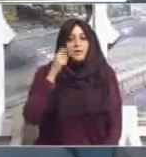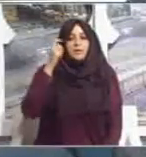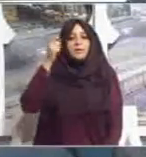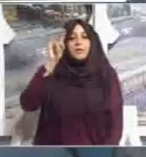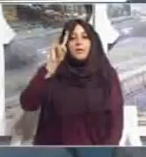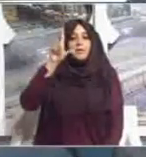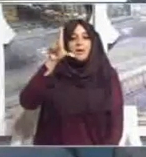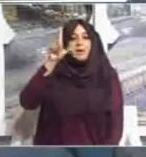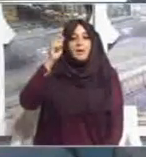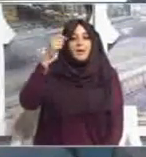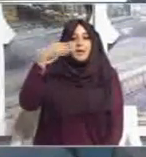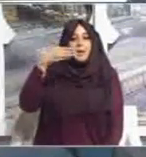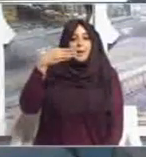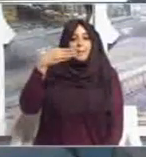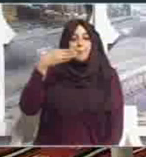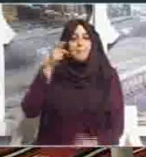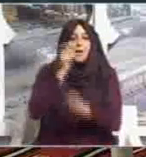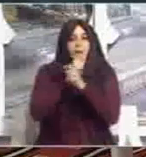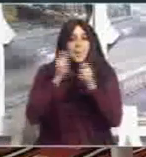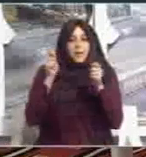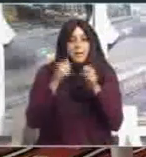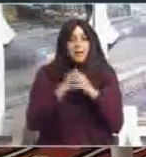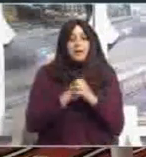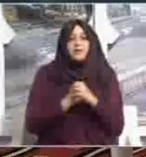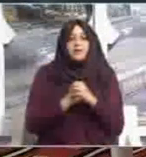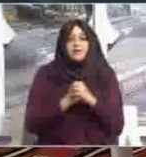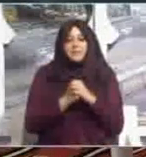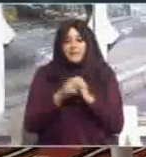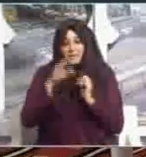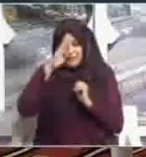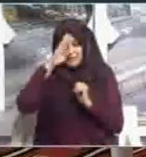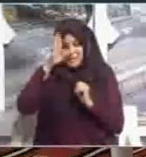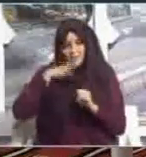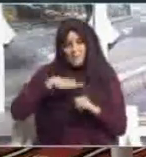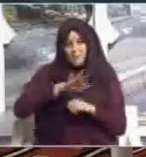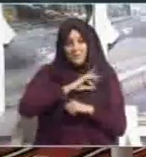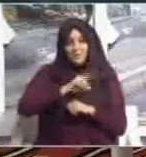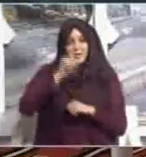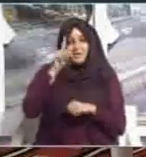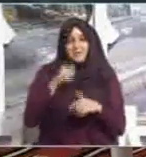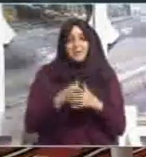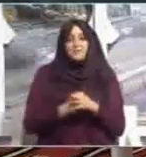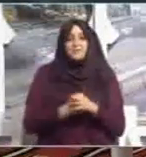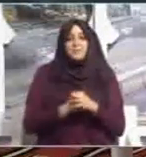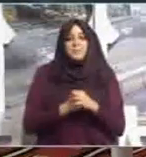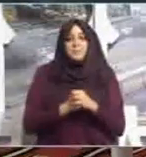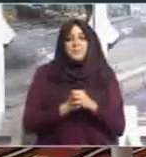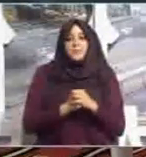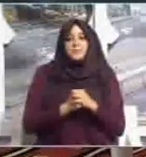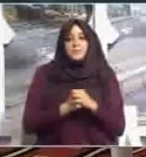أحلام من عنب. أحلام تفضلي. ألو السلام عليكم. وعليكم السلام ورحمة الله. السلام ورحمة الله.